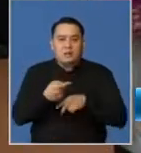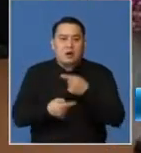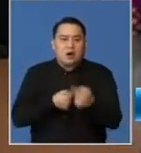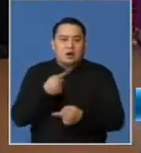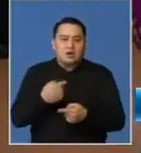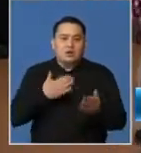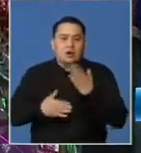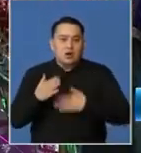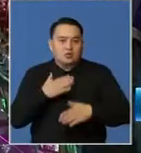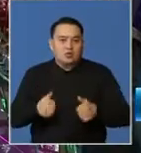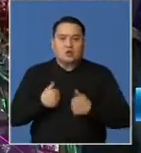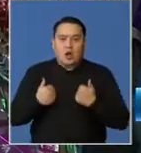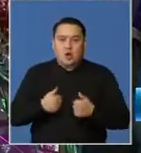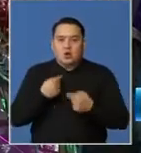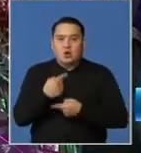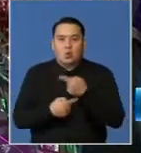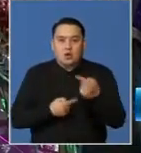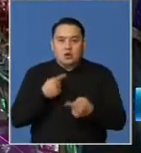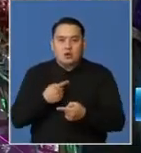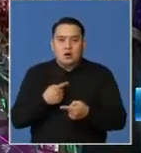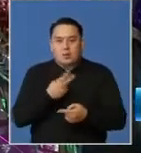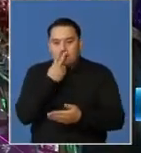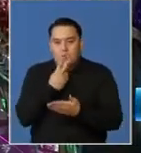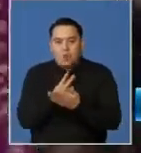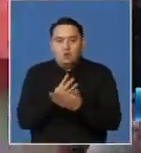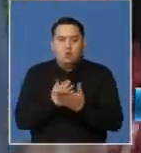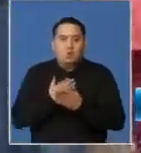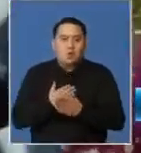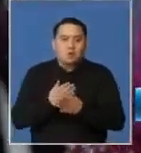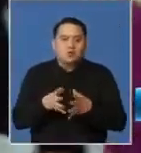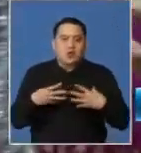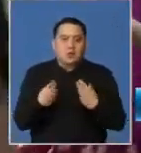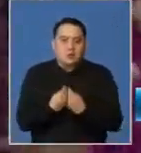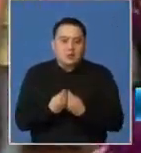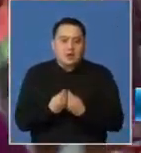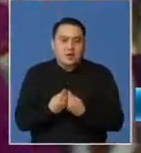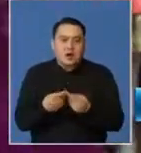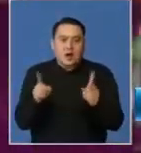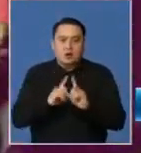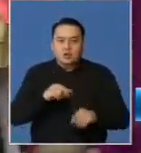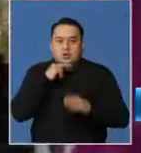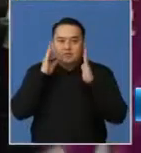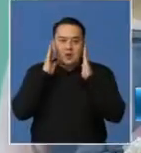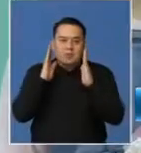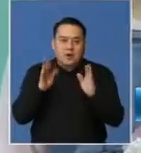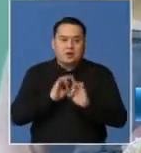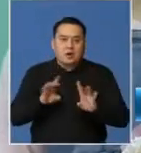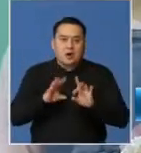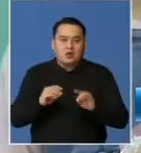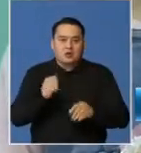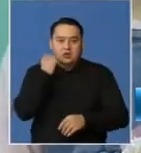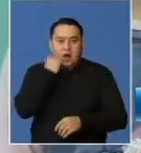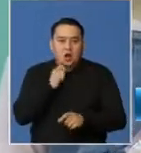старшего поколения стараются на регулярной основе оказывать помощь нуждающимся семьям. Особое внимание, подчеркивают